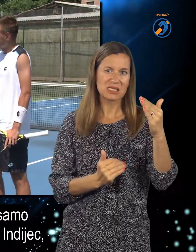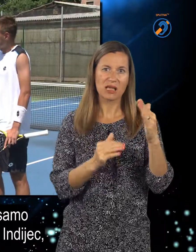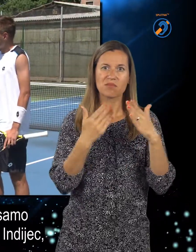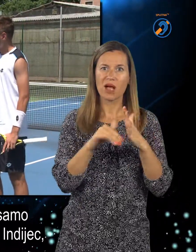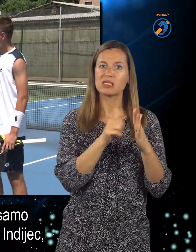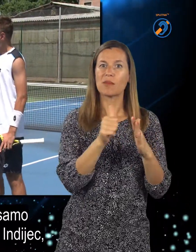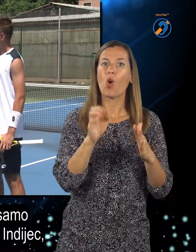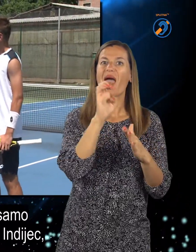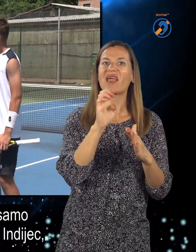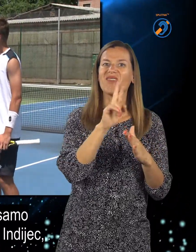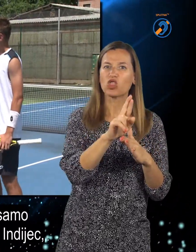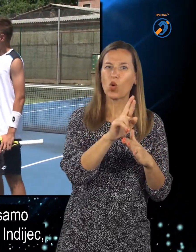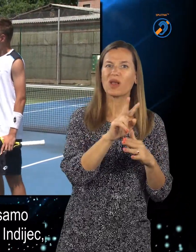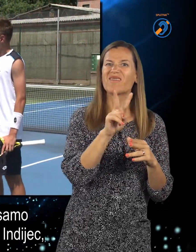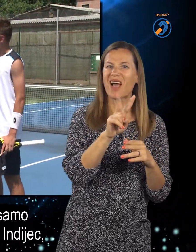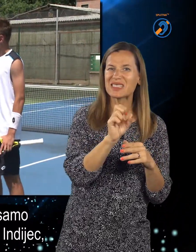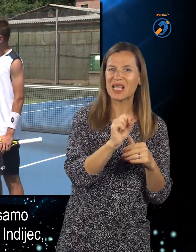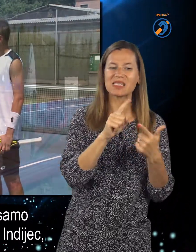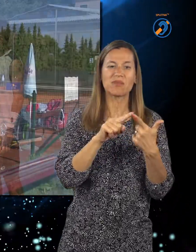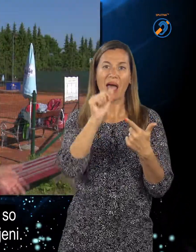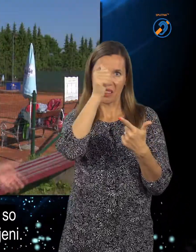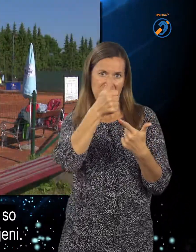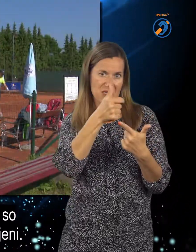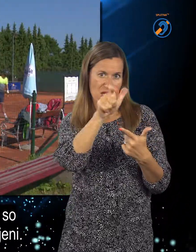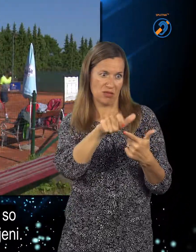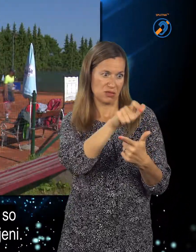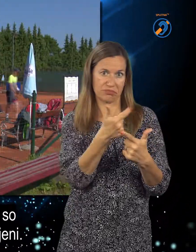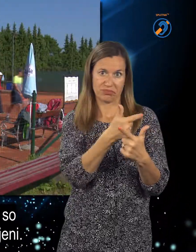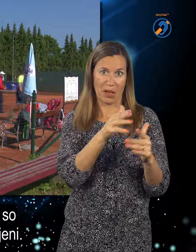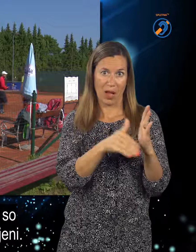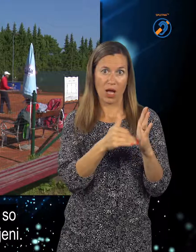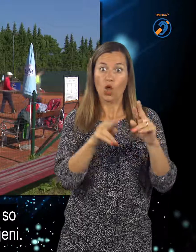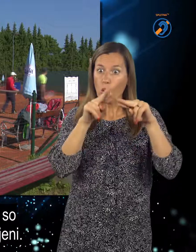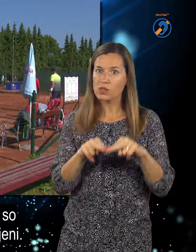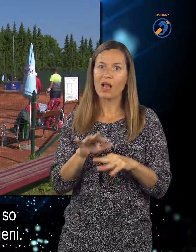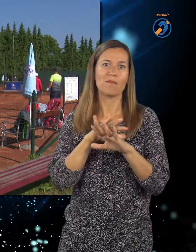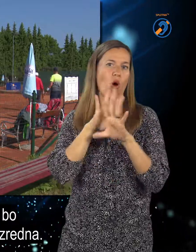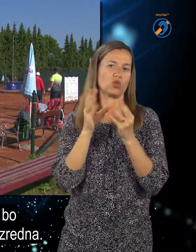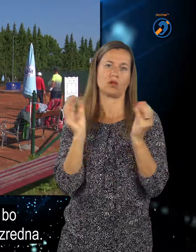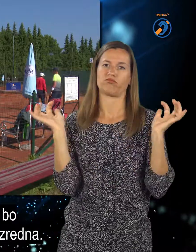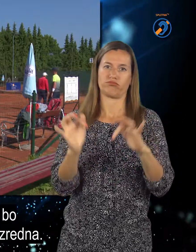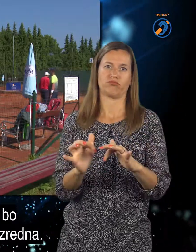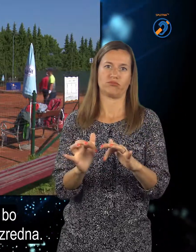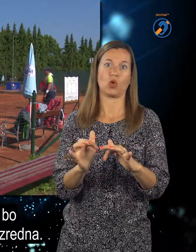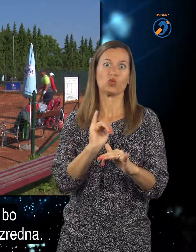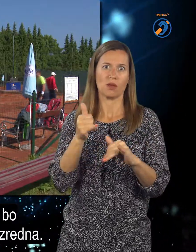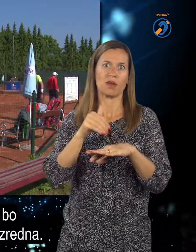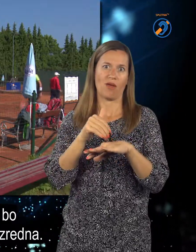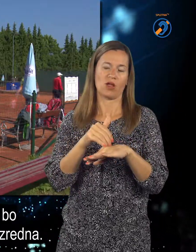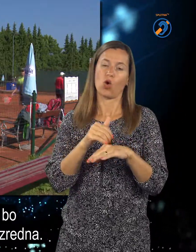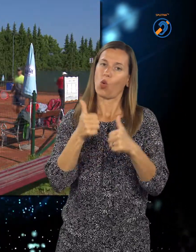samo Ekvadorec Vazquez in Indijec. Drugače so pa vsi tukaj, ja, in vsi so prijavljeni. Tako da bo konkurenca izredna.